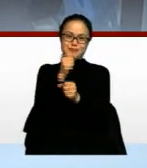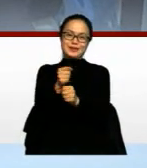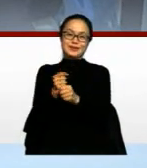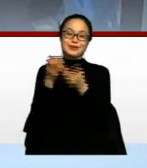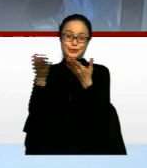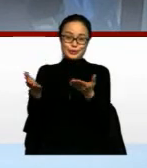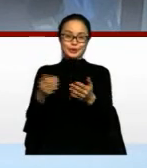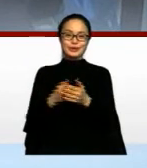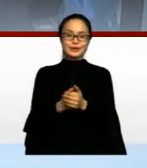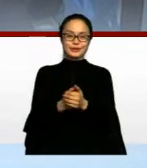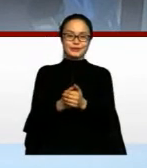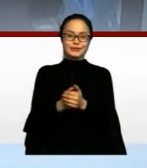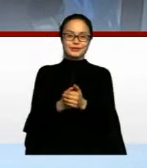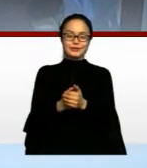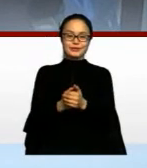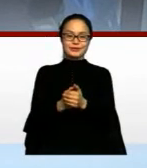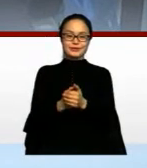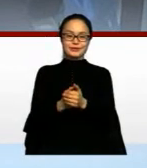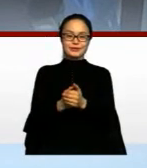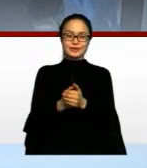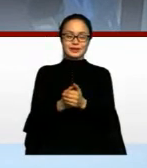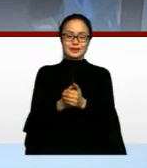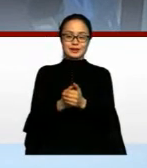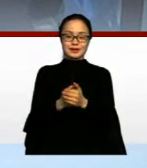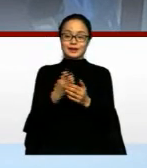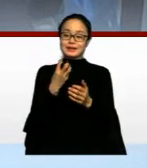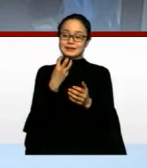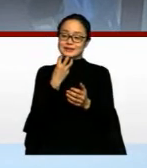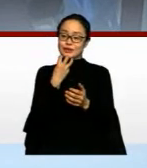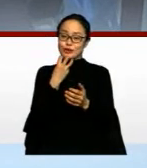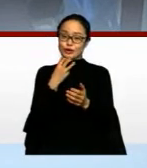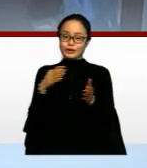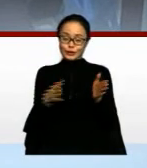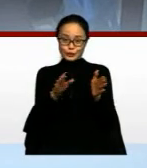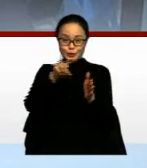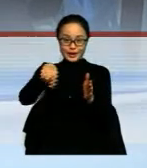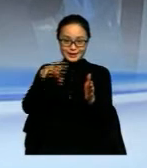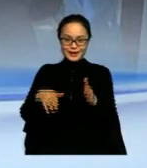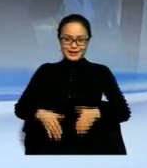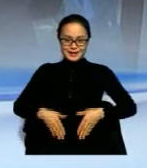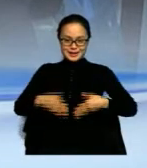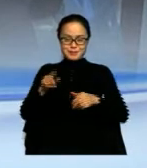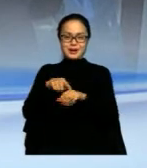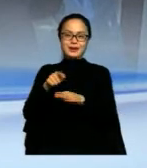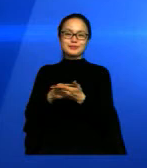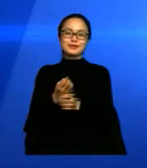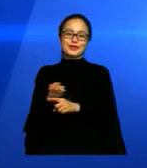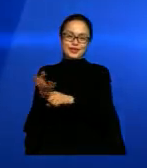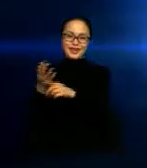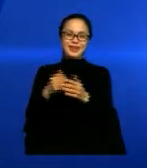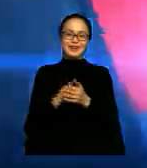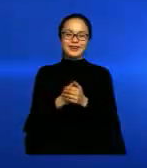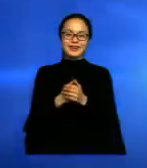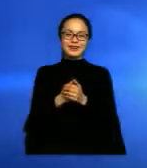봉사단이 주거환경 개선 사업으로 지역사회에 온기를 전하고 있습니다. 보도에 유승한 기자입니다.